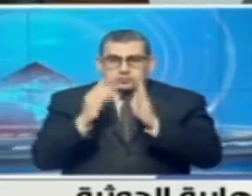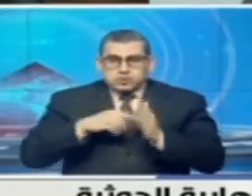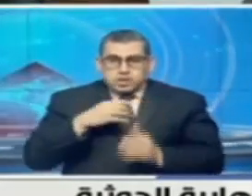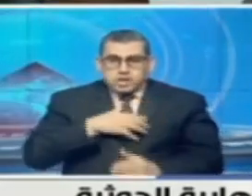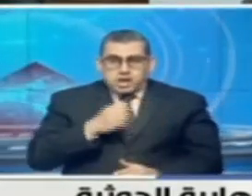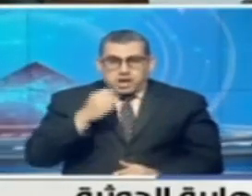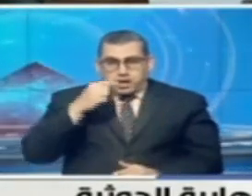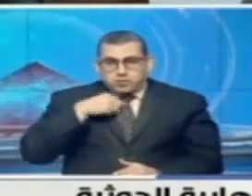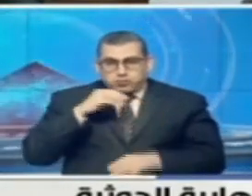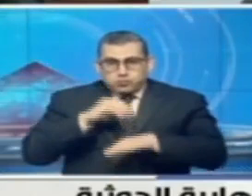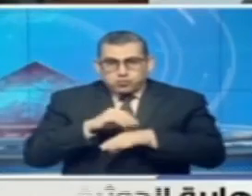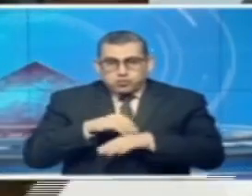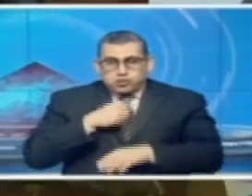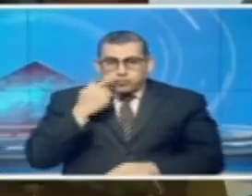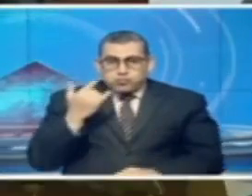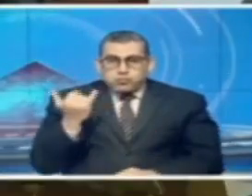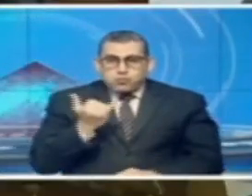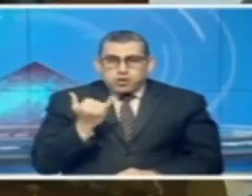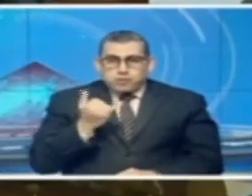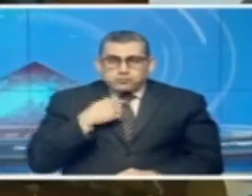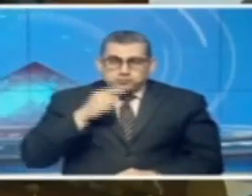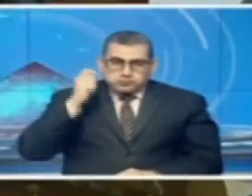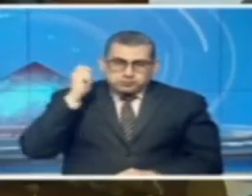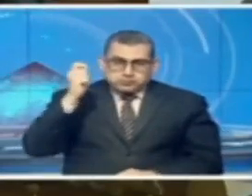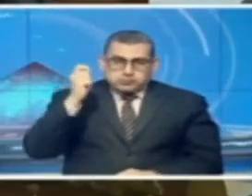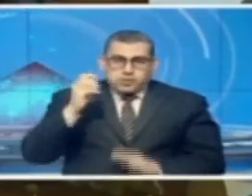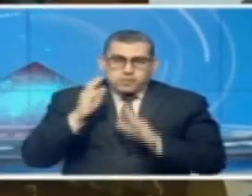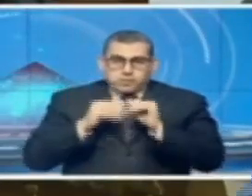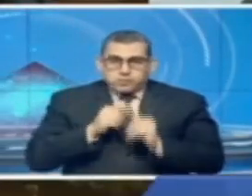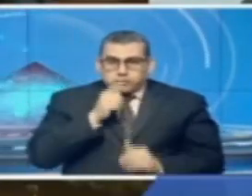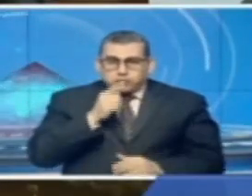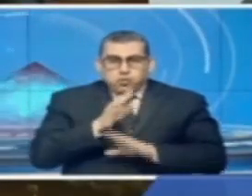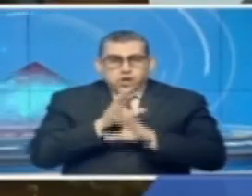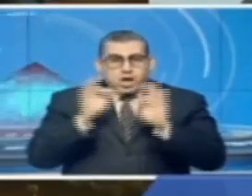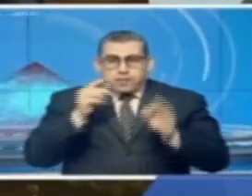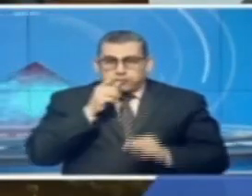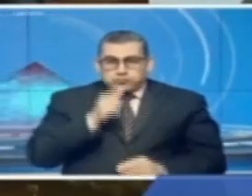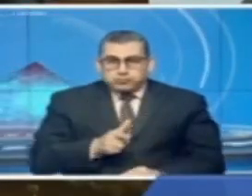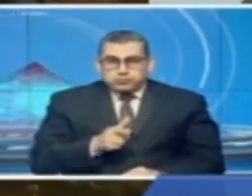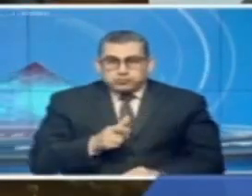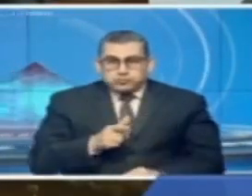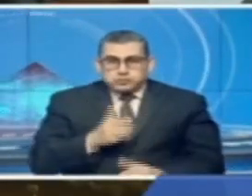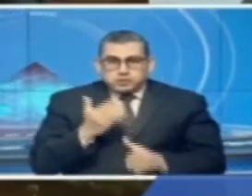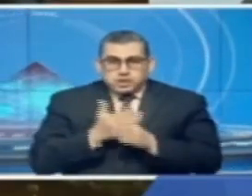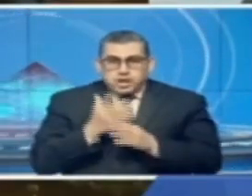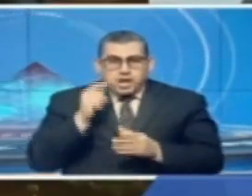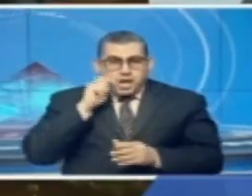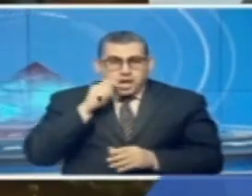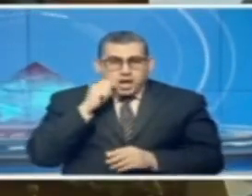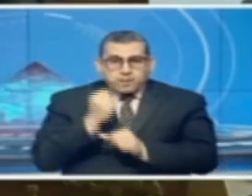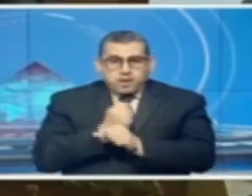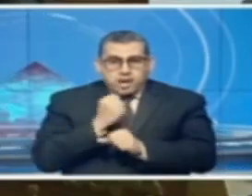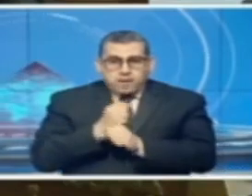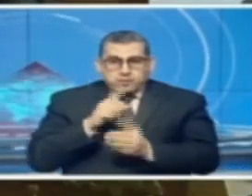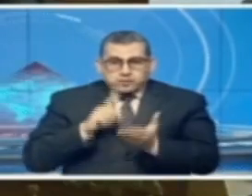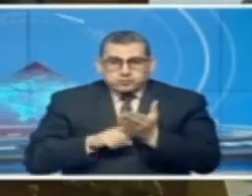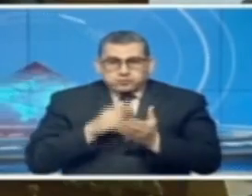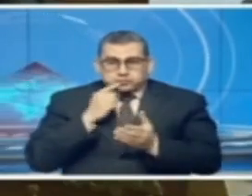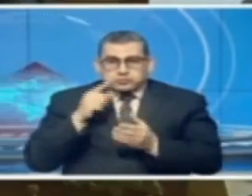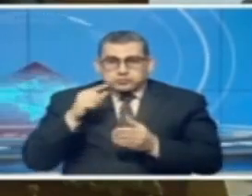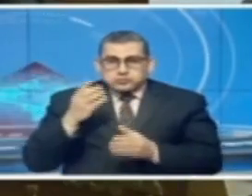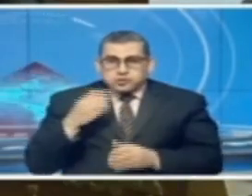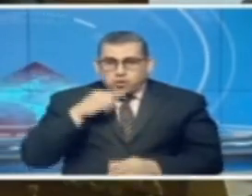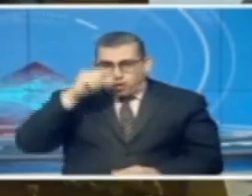أود أن أشدد على إدانة مصر بأقوى العبارات لأي عمل إرهابي تقترفه